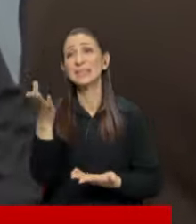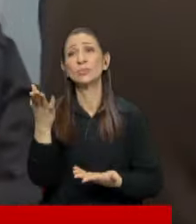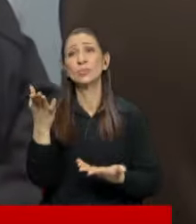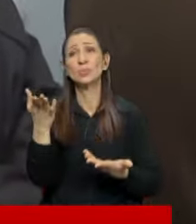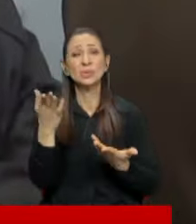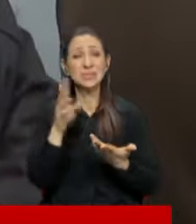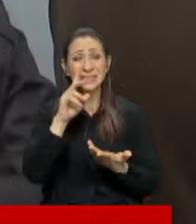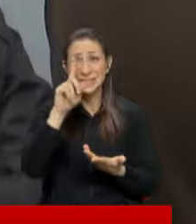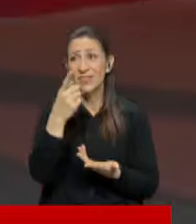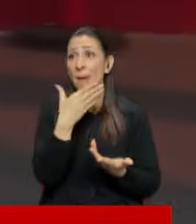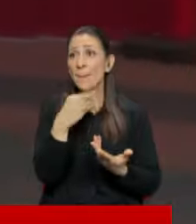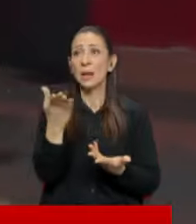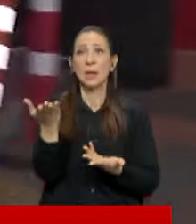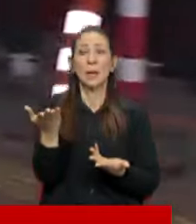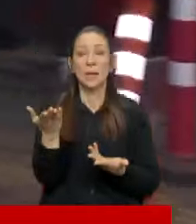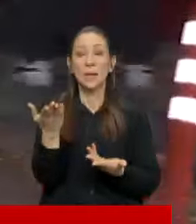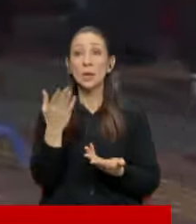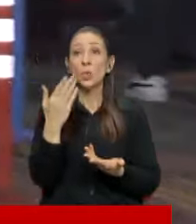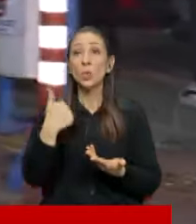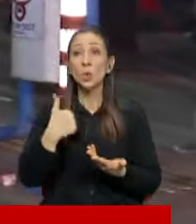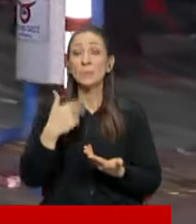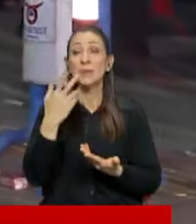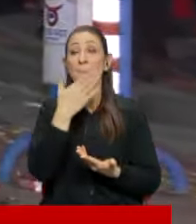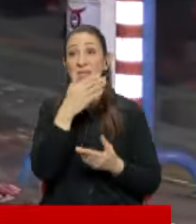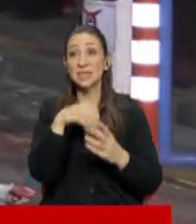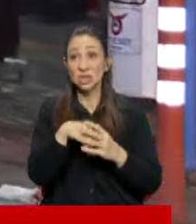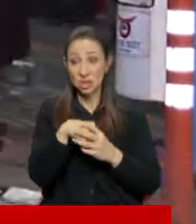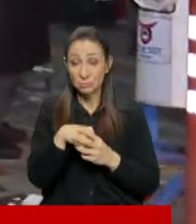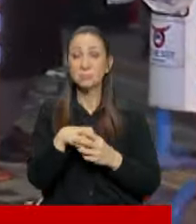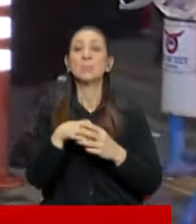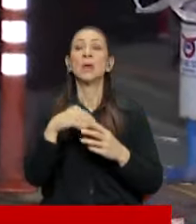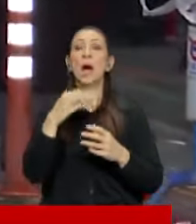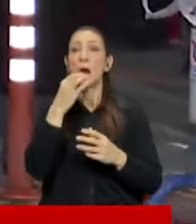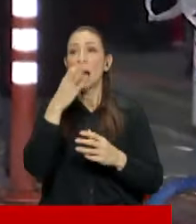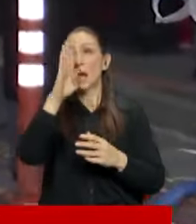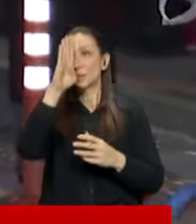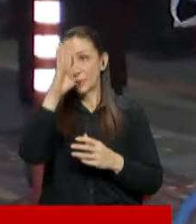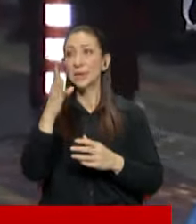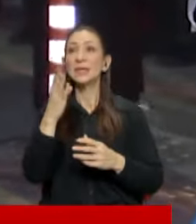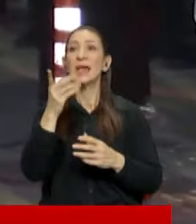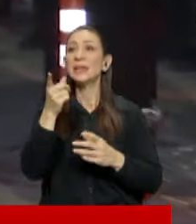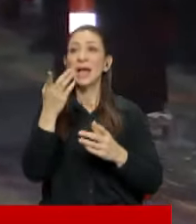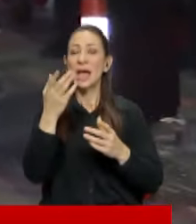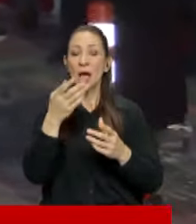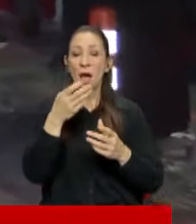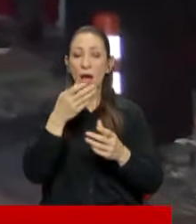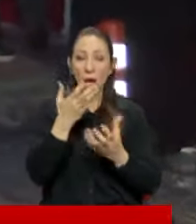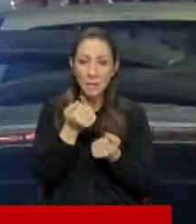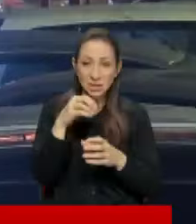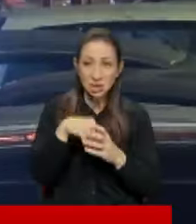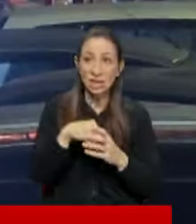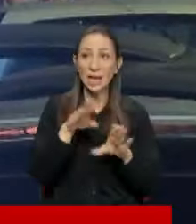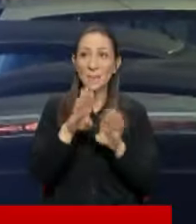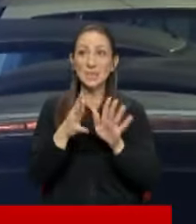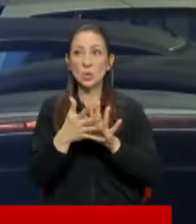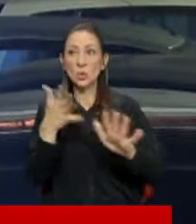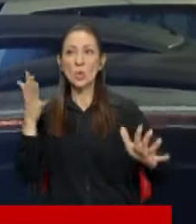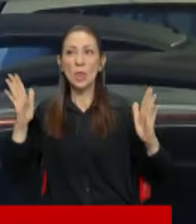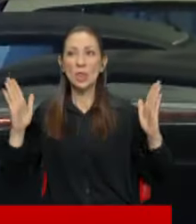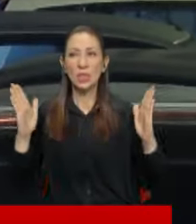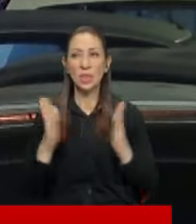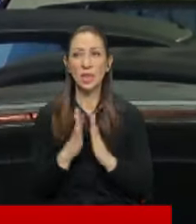sırf emekliler ya. Kurum Ramazan için iki büyük şehirde Ankara ve İstanbul'da kırmızı ete fren yaptırabilmek ve aslında kapısının önündeki